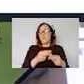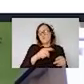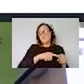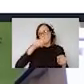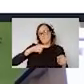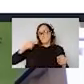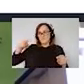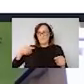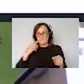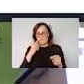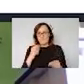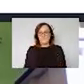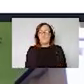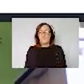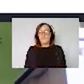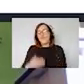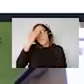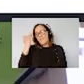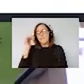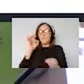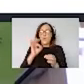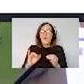rzeczy, czyli nie wiem do końca,